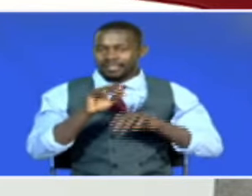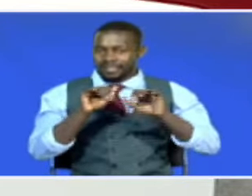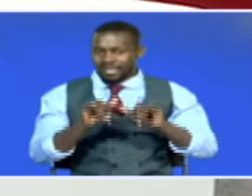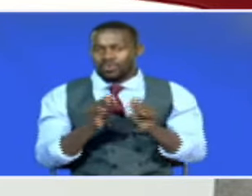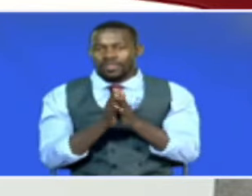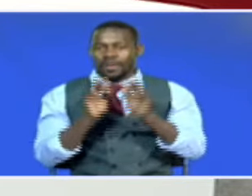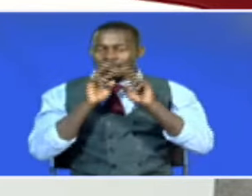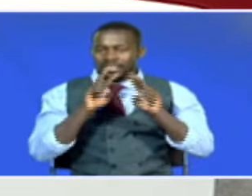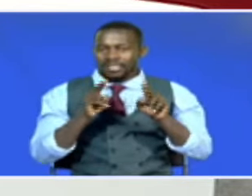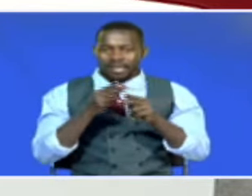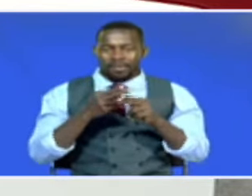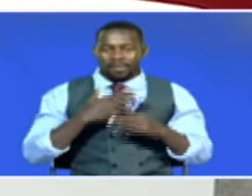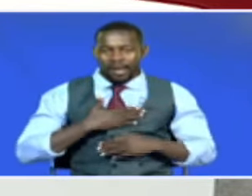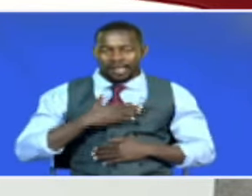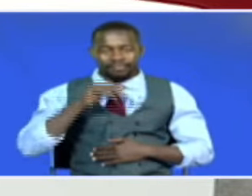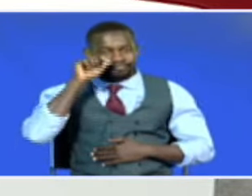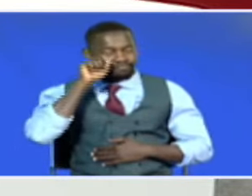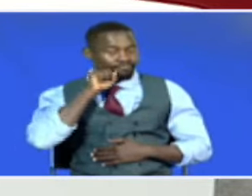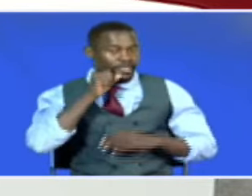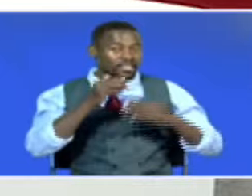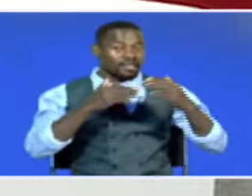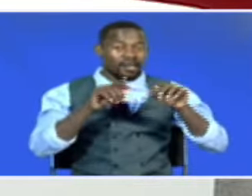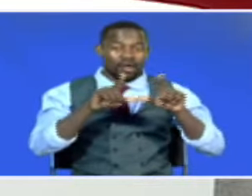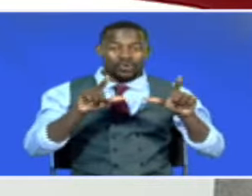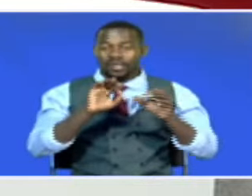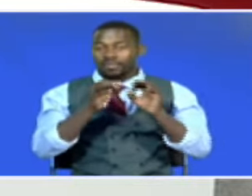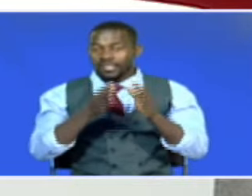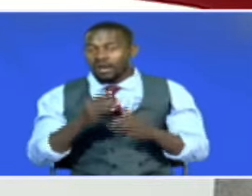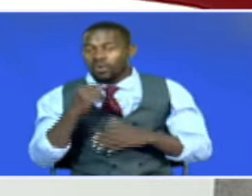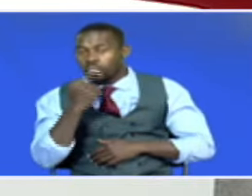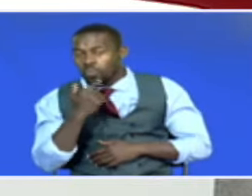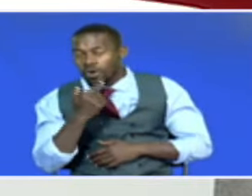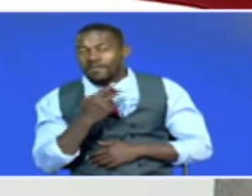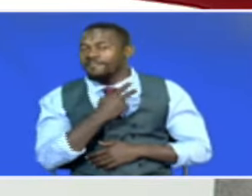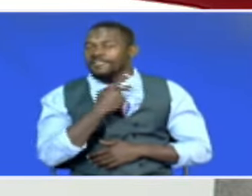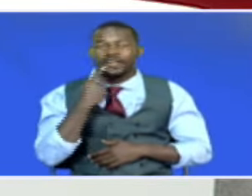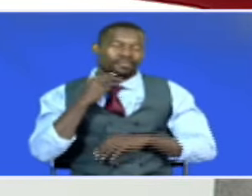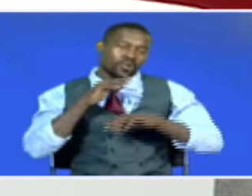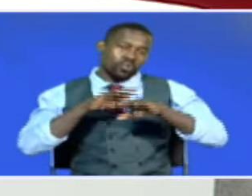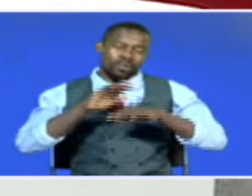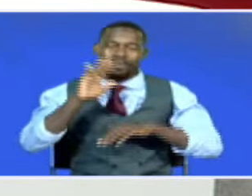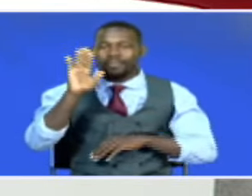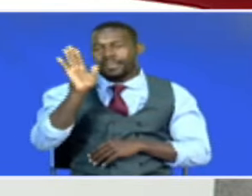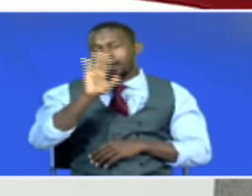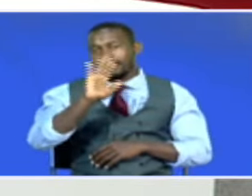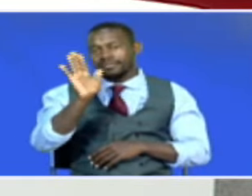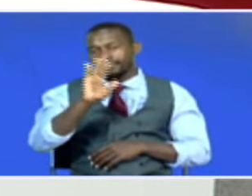heri. Mimi ni Suleiman Yeri, mwenzangu wa ishara amekuwa Philip Omondi. Masal kheri.